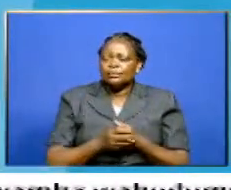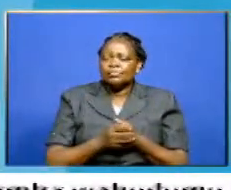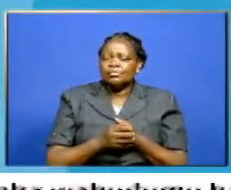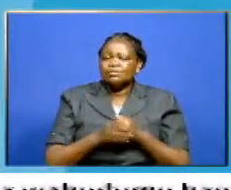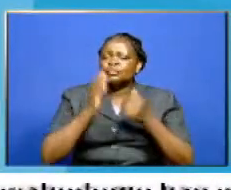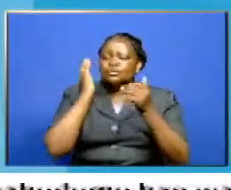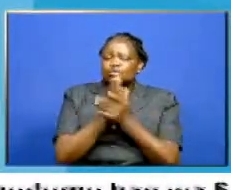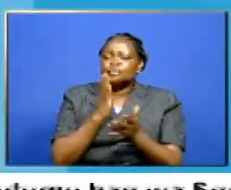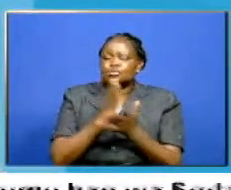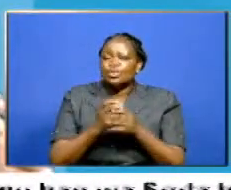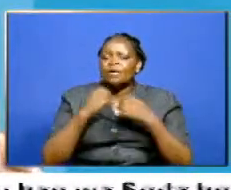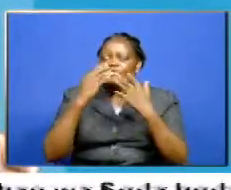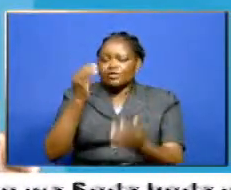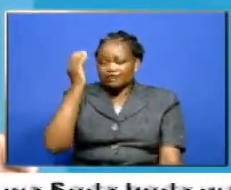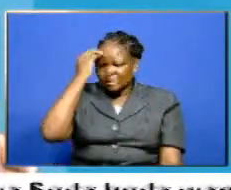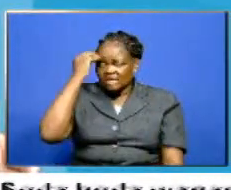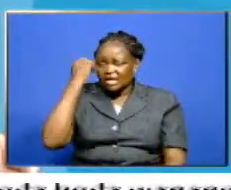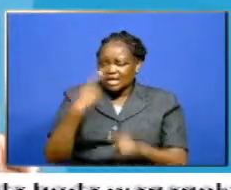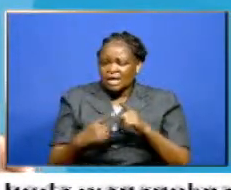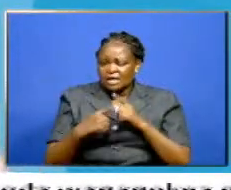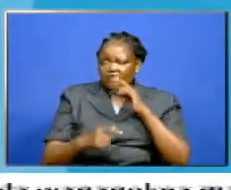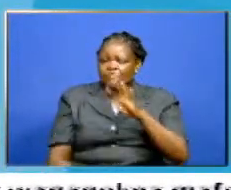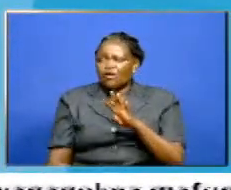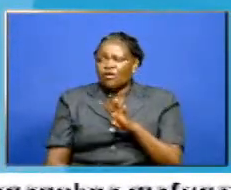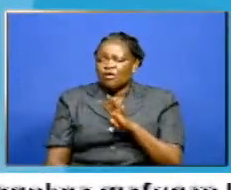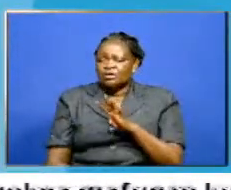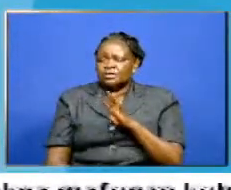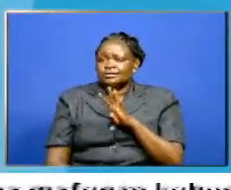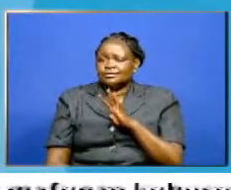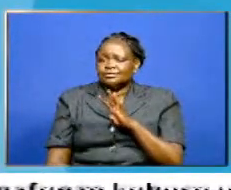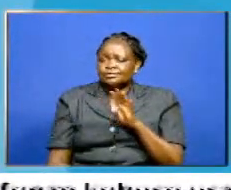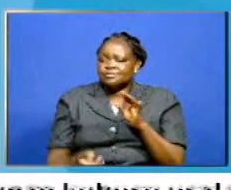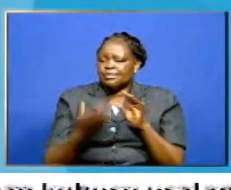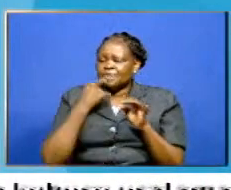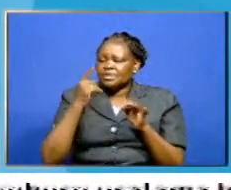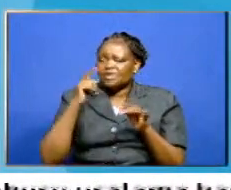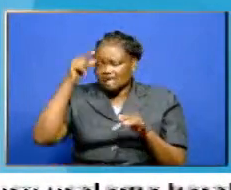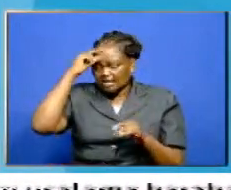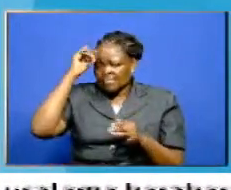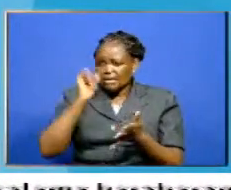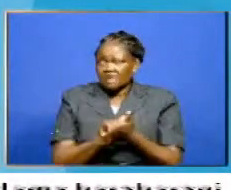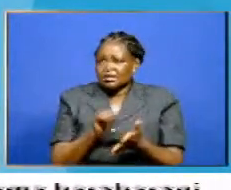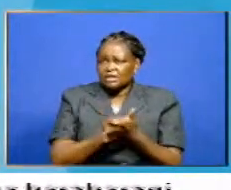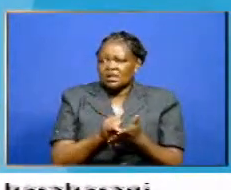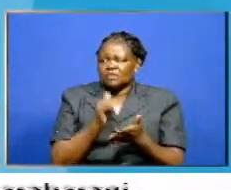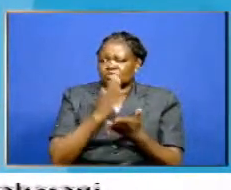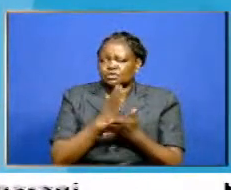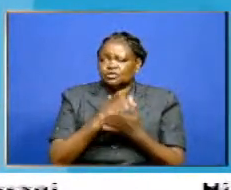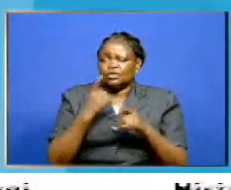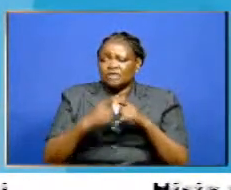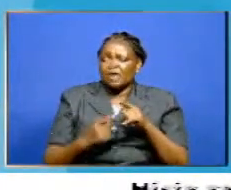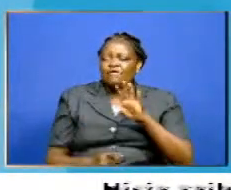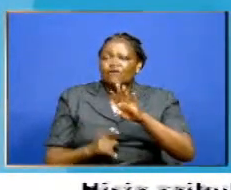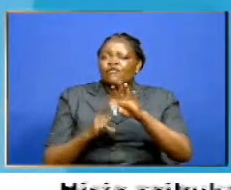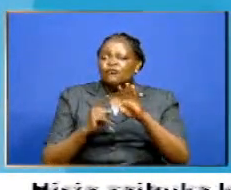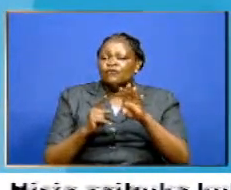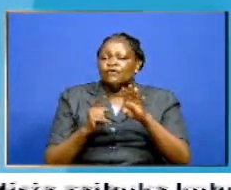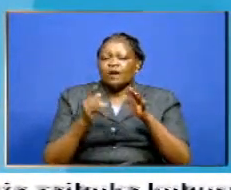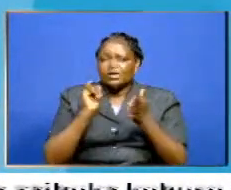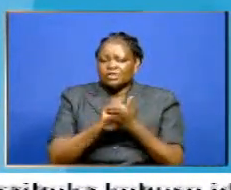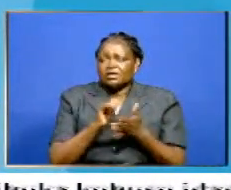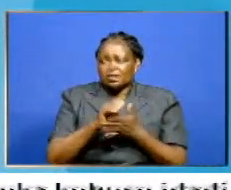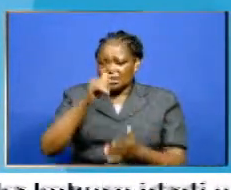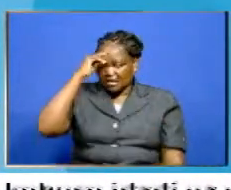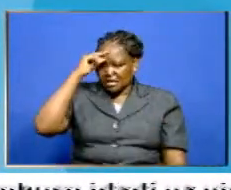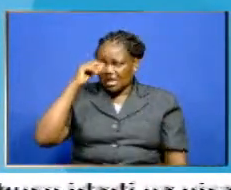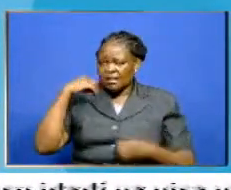hata ukimpatia huyu mwanafunzi miaka 4, tunafaa tuambie serikali basi katika miaka 4 ambayo